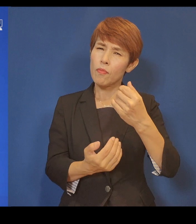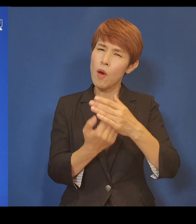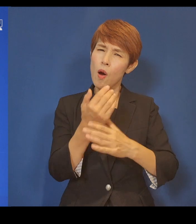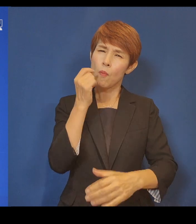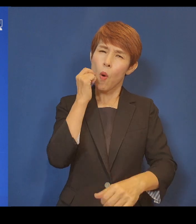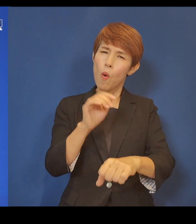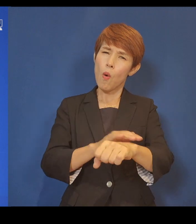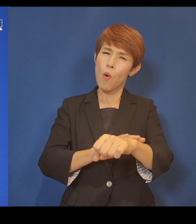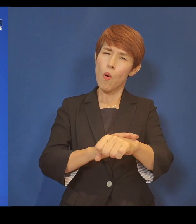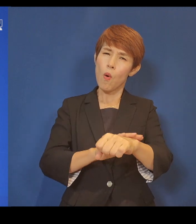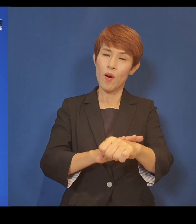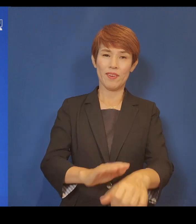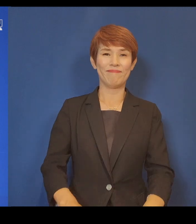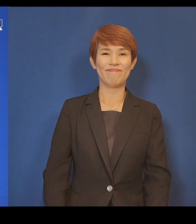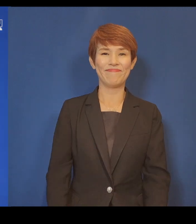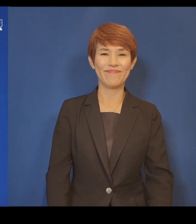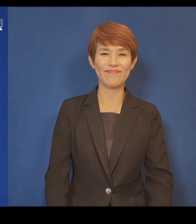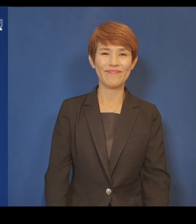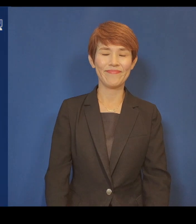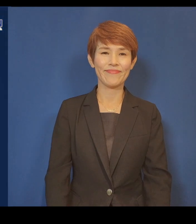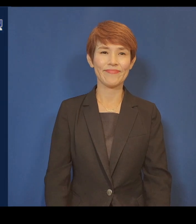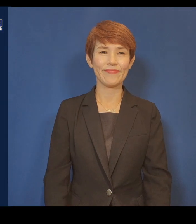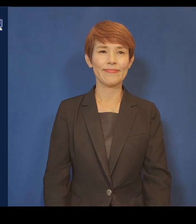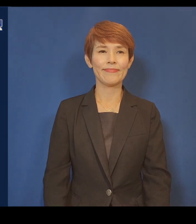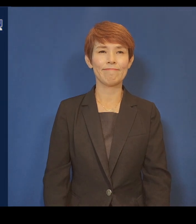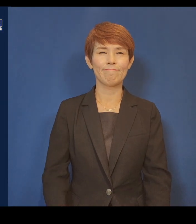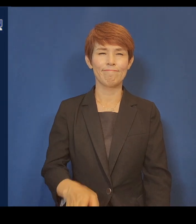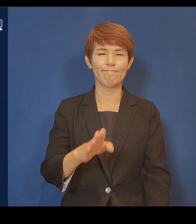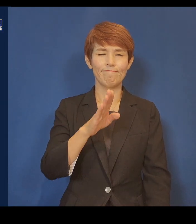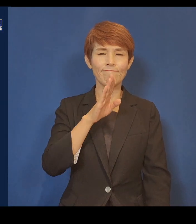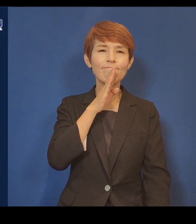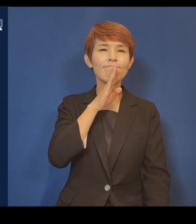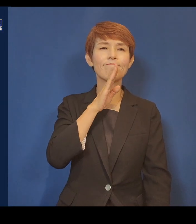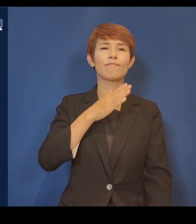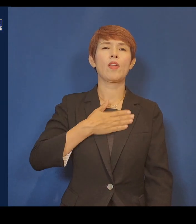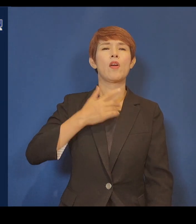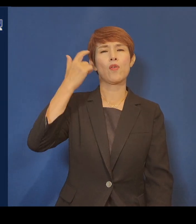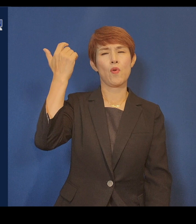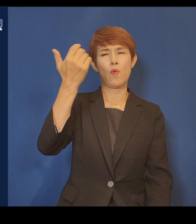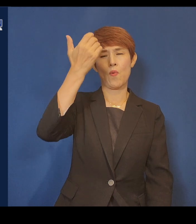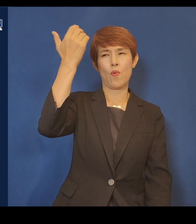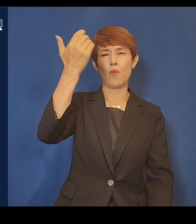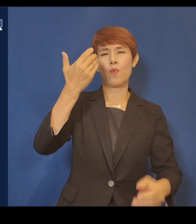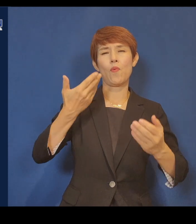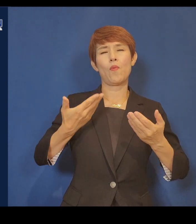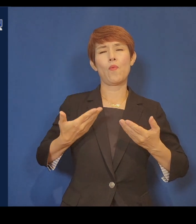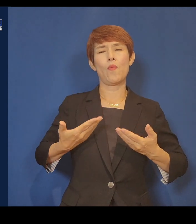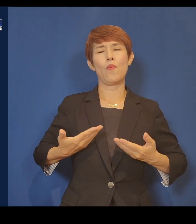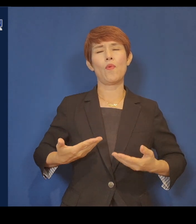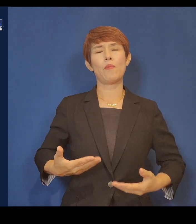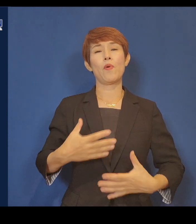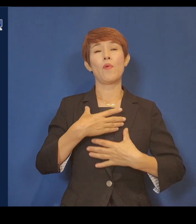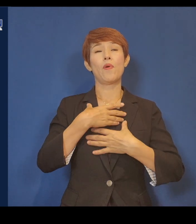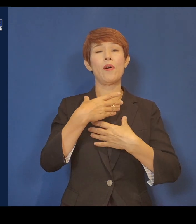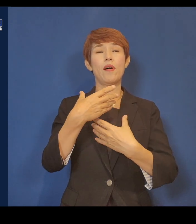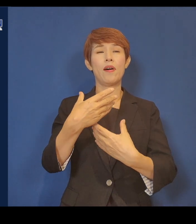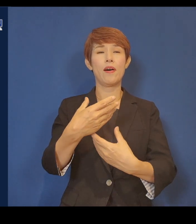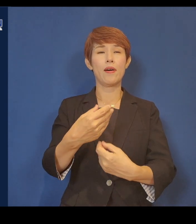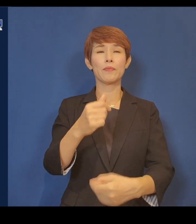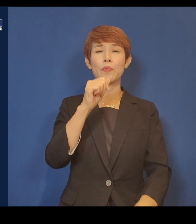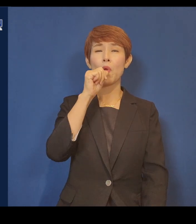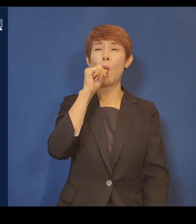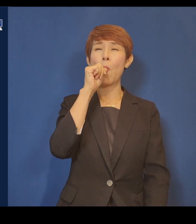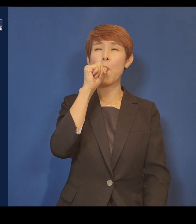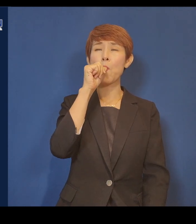무엇이었을까요? 말씀 보죠. 실로 내가 내 영혼으로 고요하고 평온하게 하기를